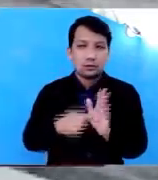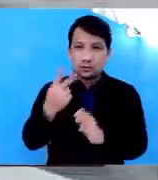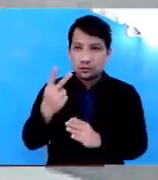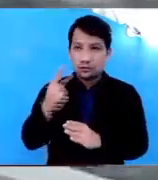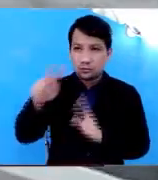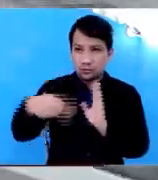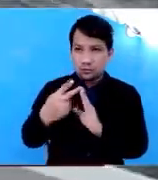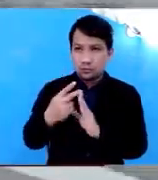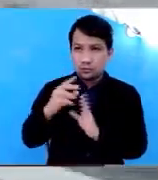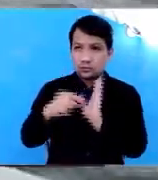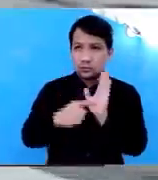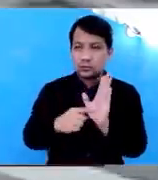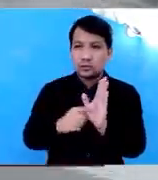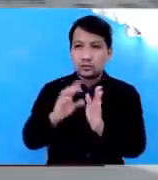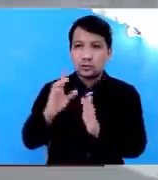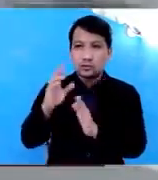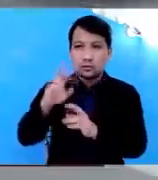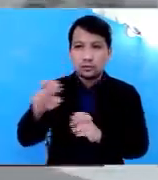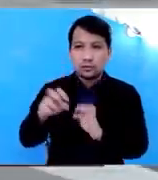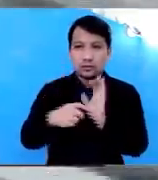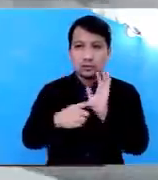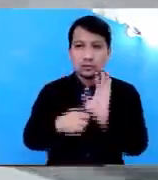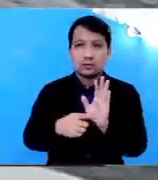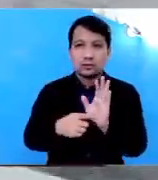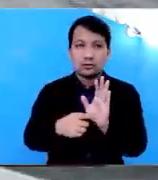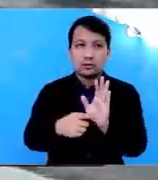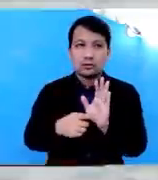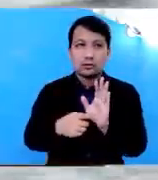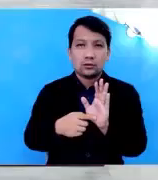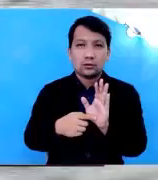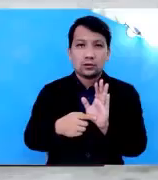raw aabutin ang investigasyon ng Marina at ng PCG.